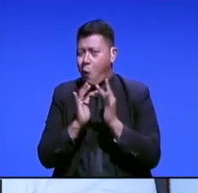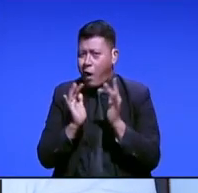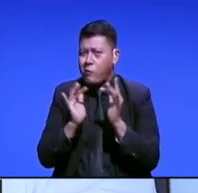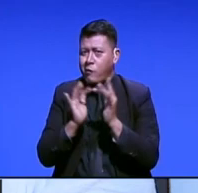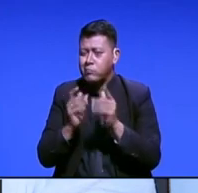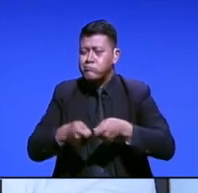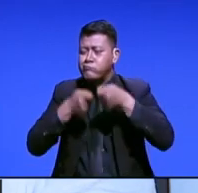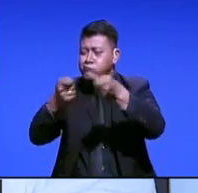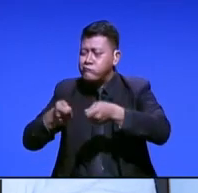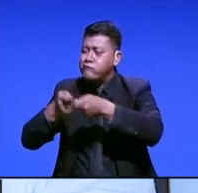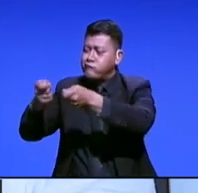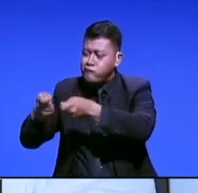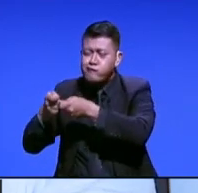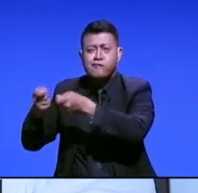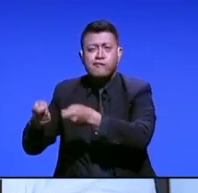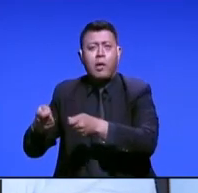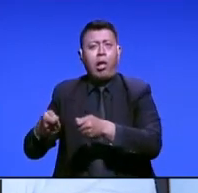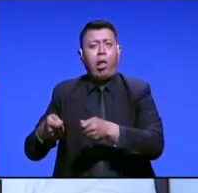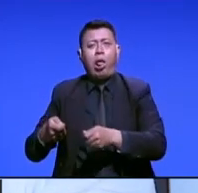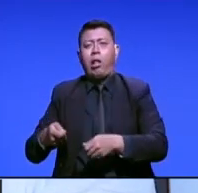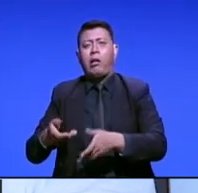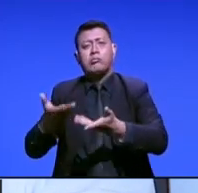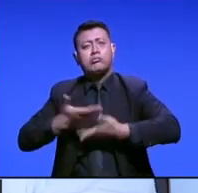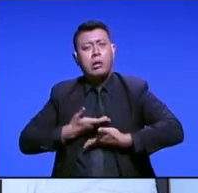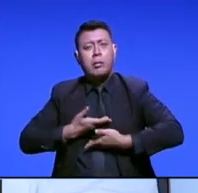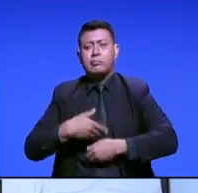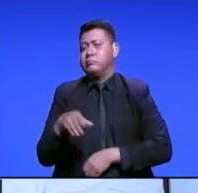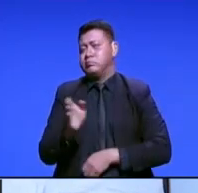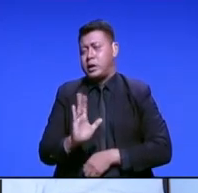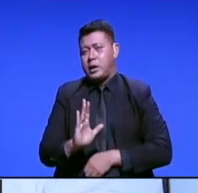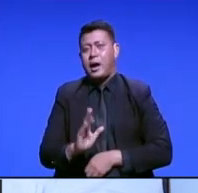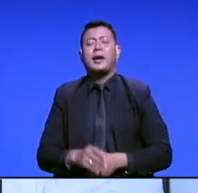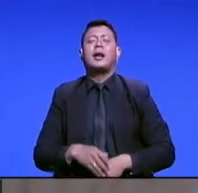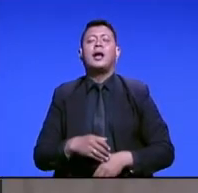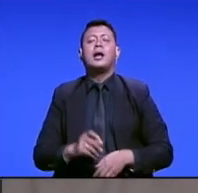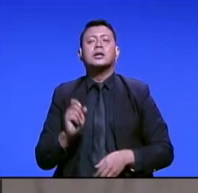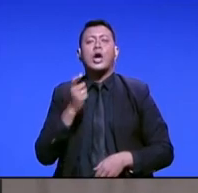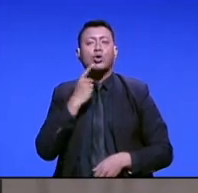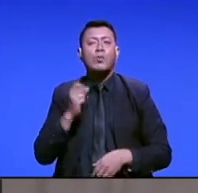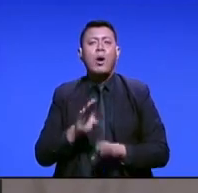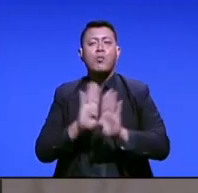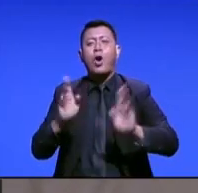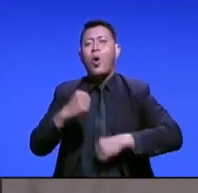online, saya coba, cuma belum ada yang dapat juga. Akhirnya saya coba wira swasta.